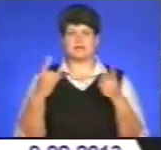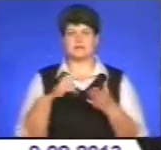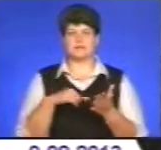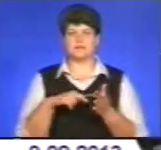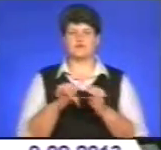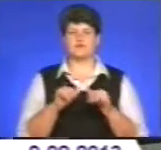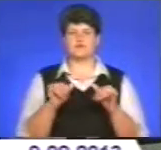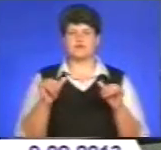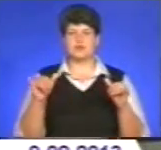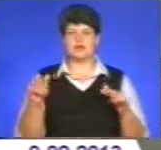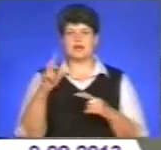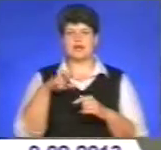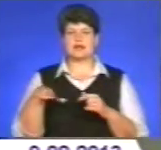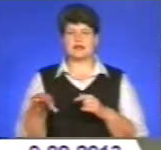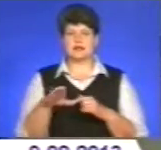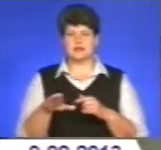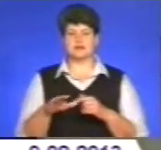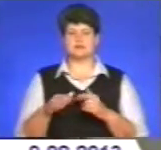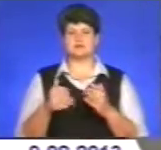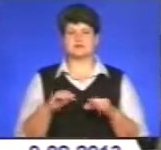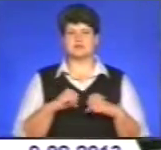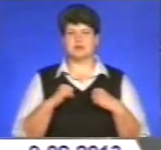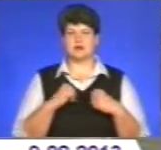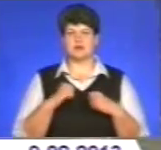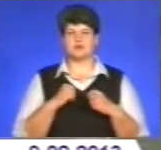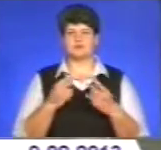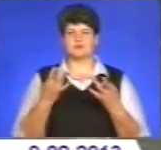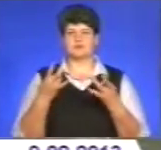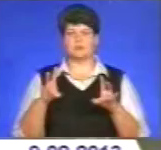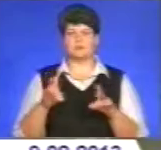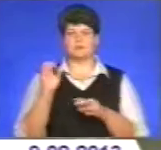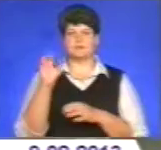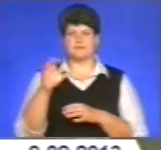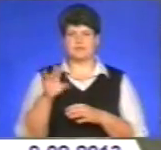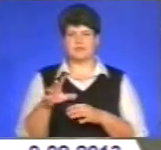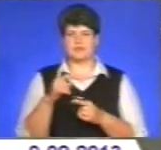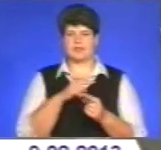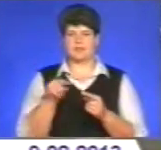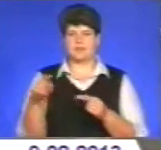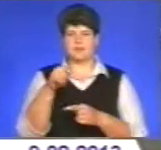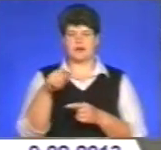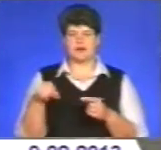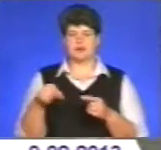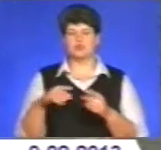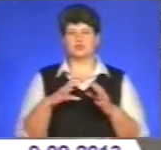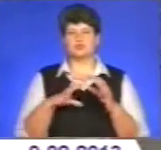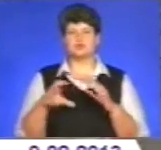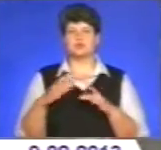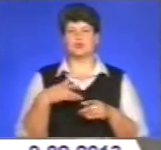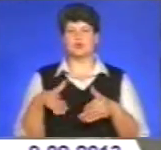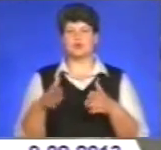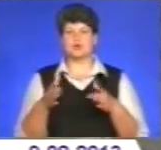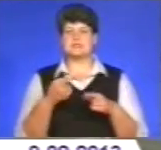для забезпечення комфортного руху намагаються уникати регульованого та нерегульованого перетину транспортних шляхів. І саме за таким